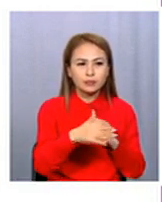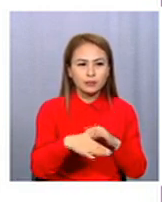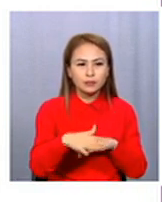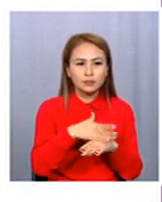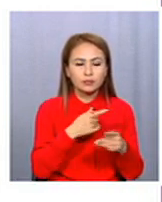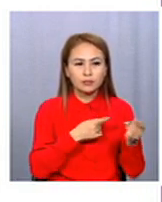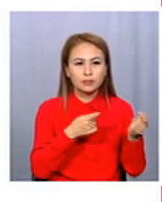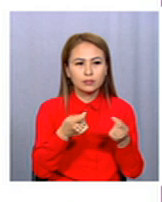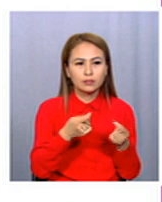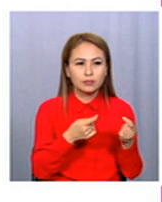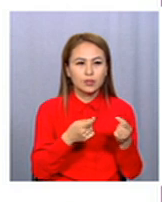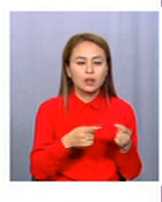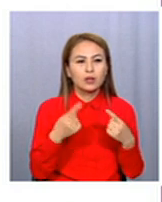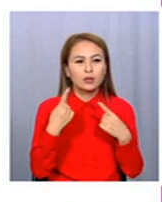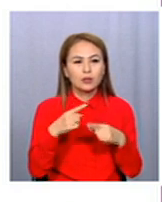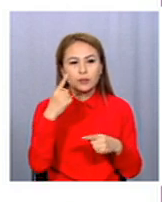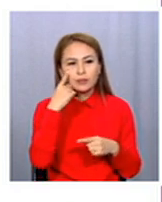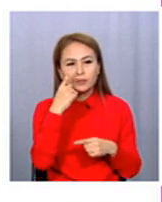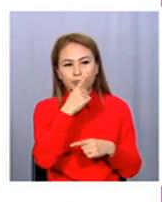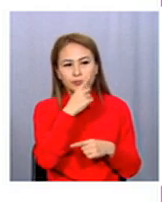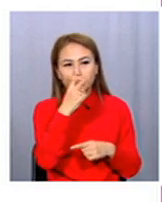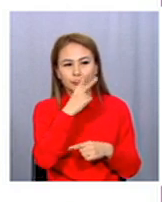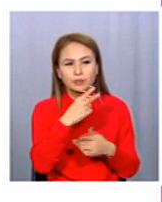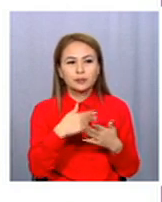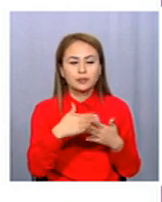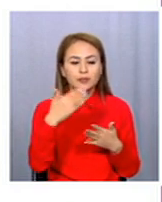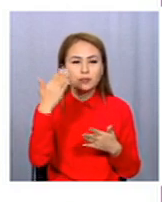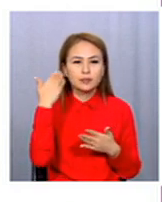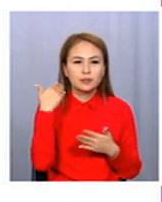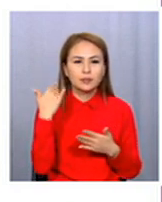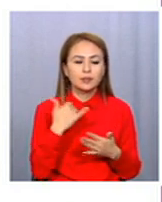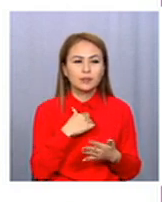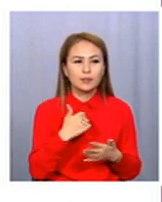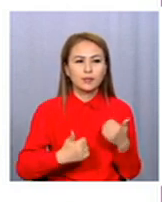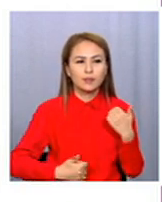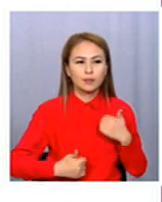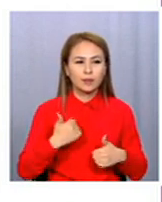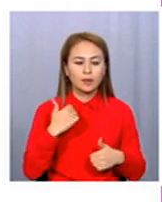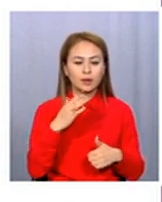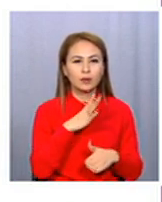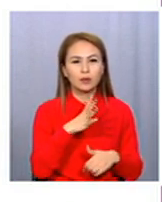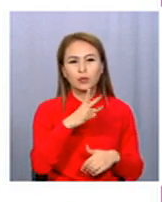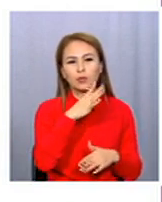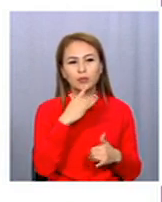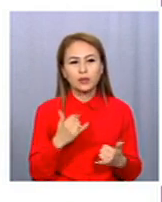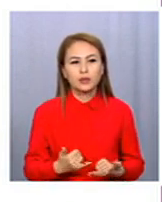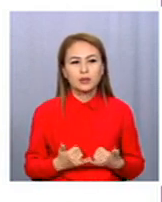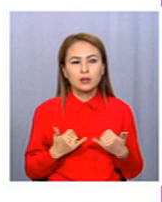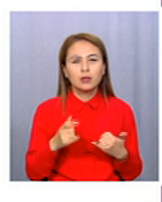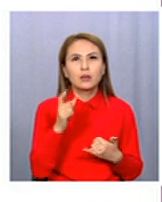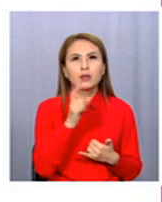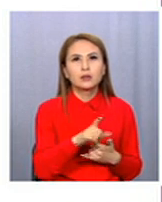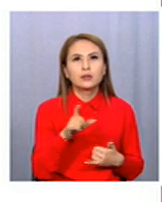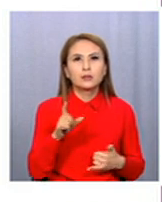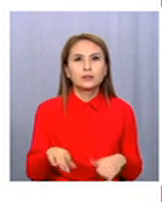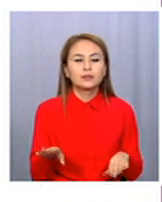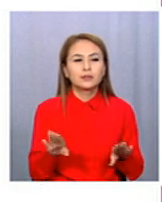басқарған көрінеді. Кезінде беделді болған көпке сыйлы адам.